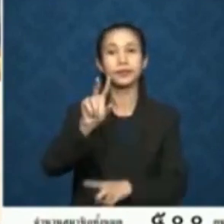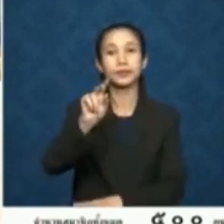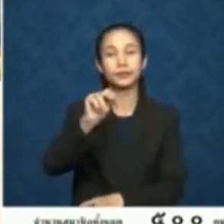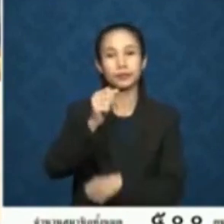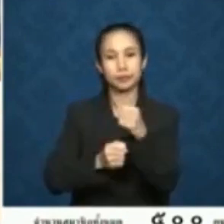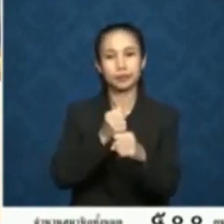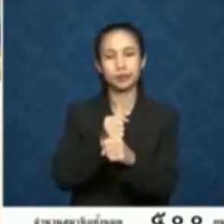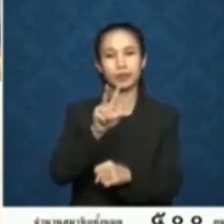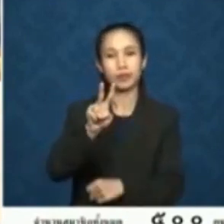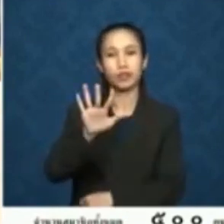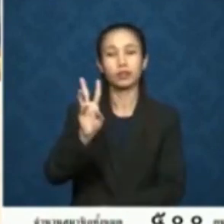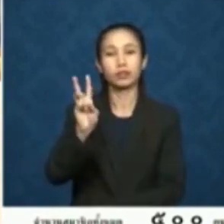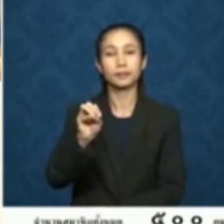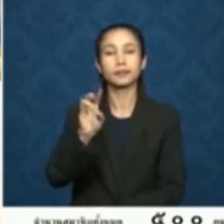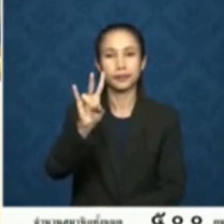คม